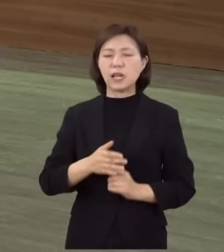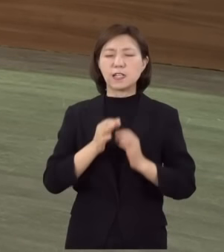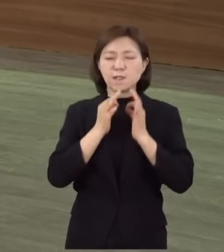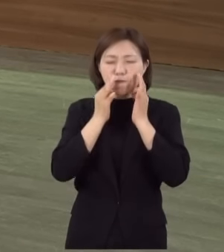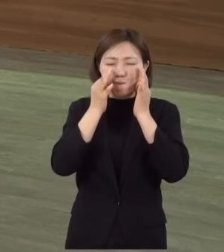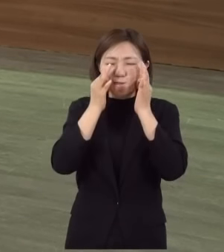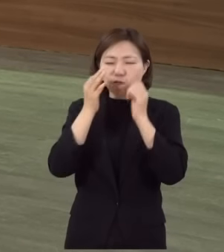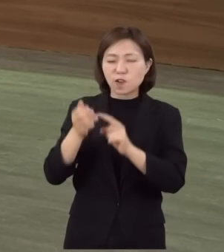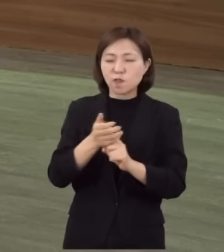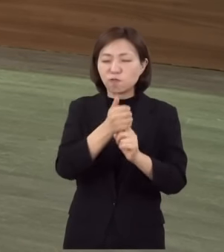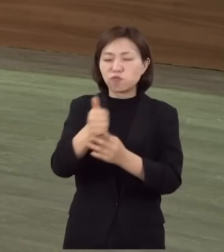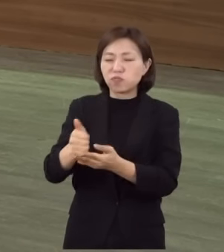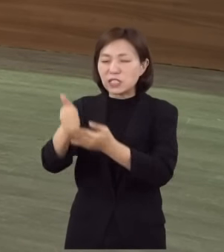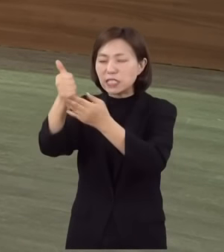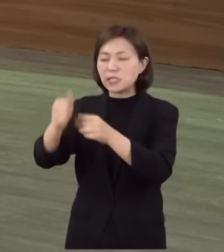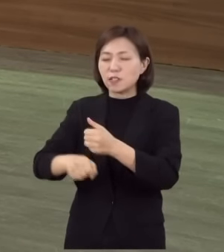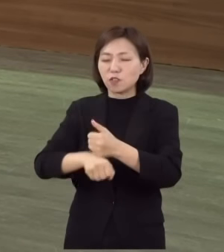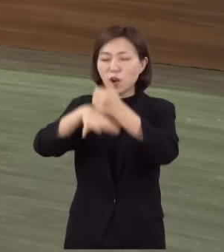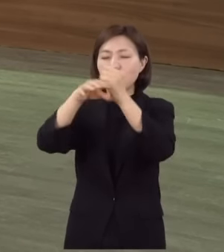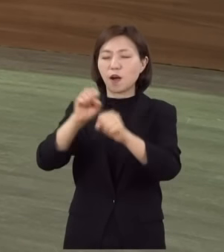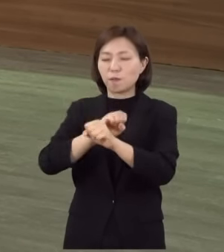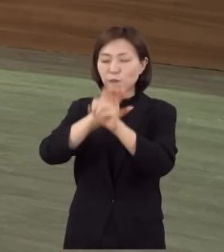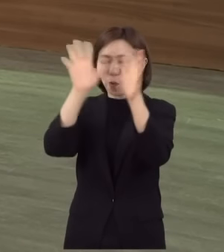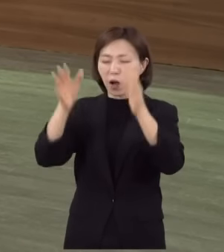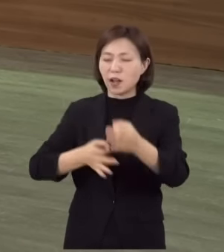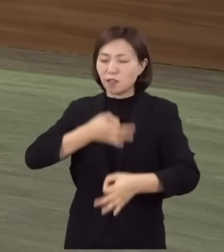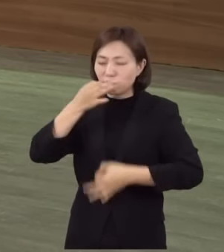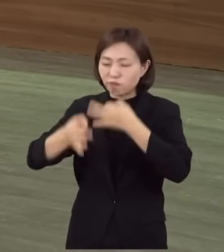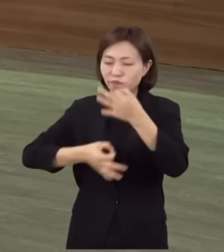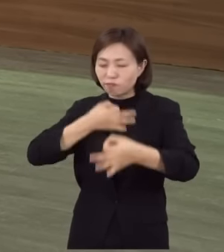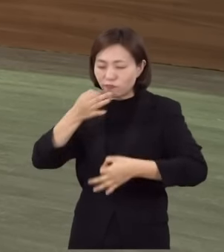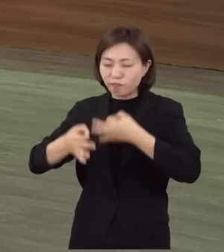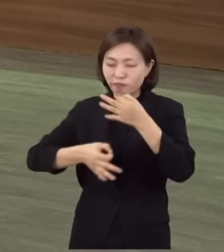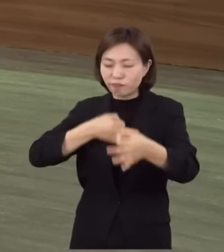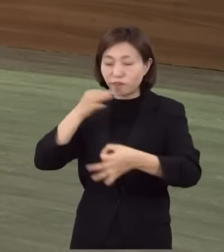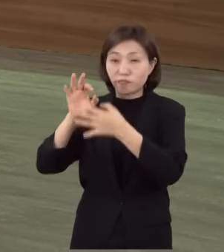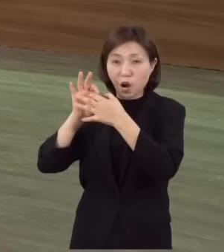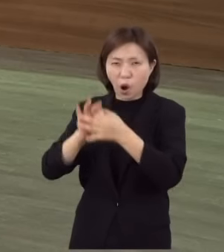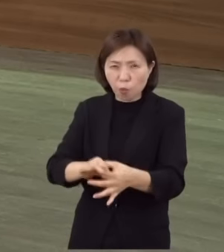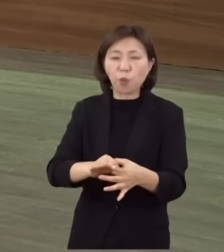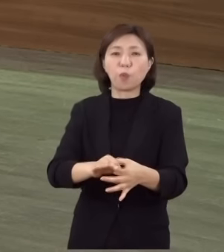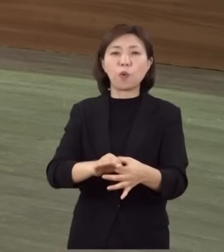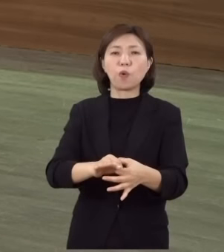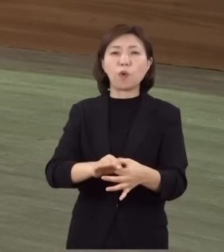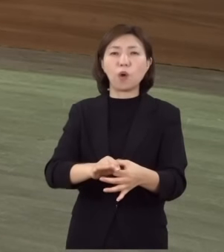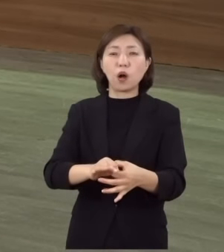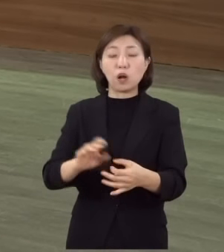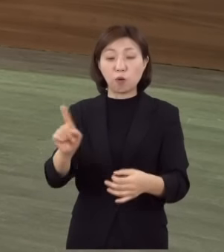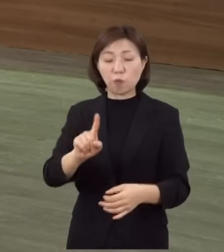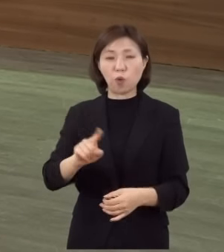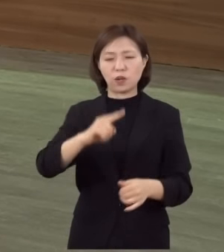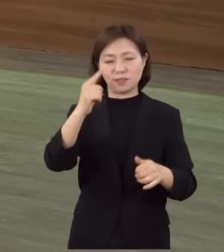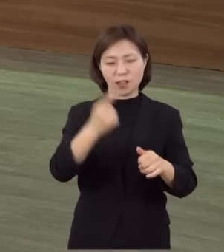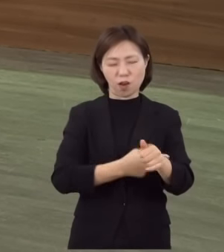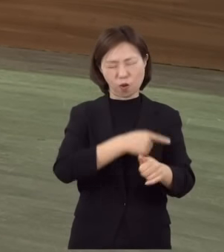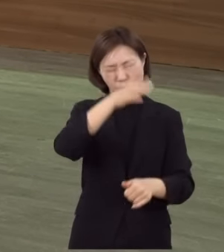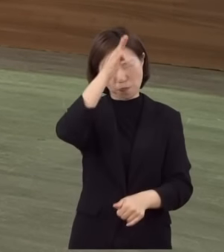하니 즉시 위급한 병세를 돌려 오래지 않아